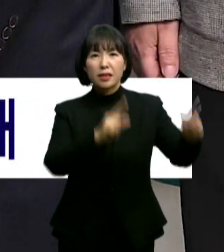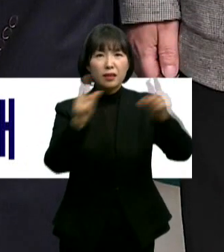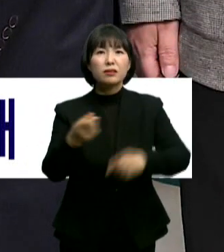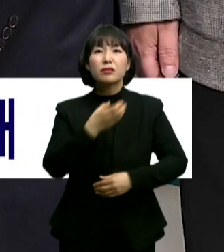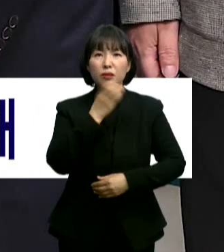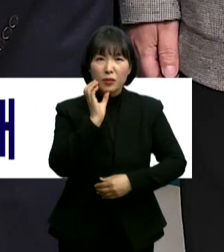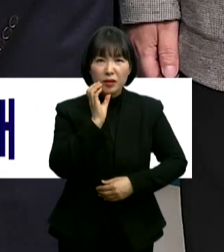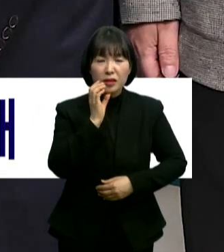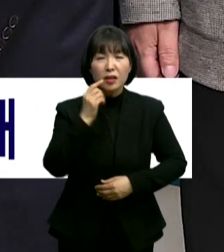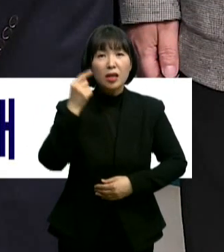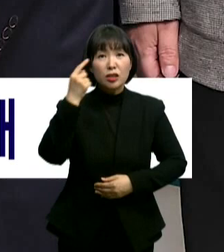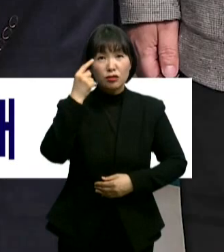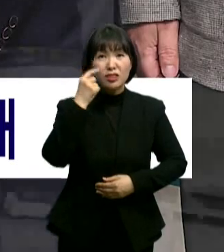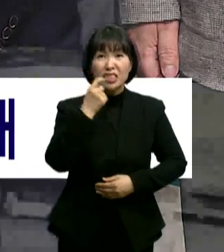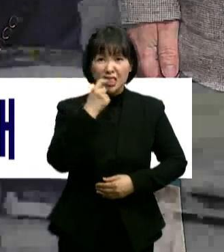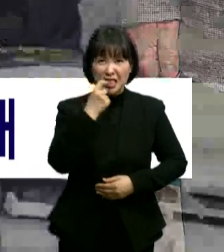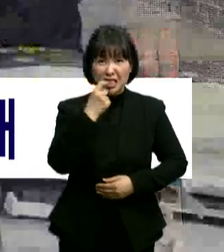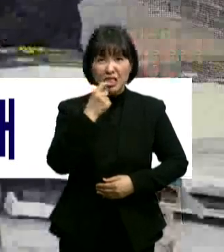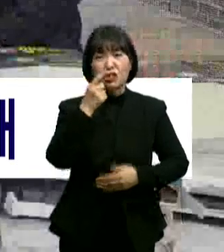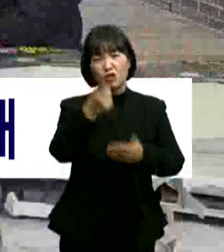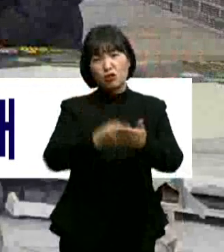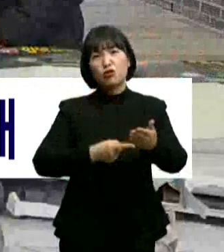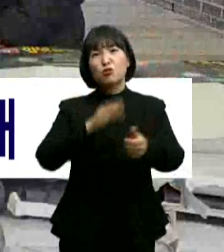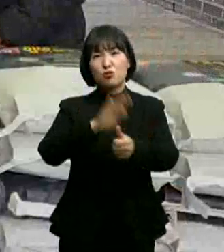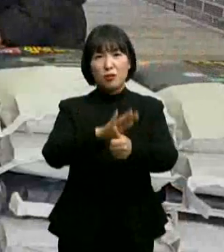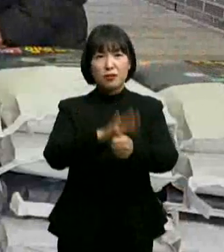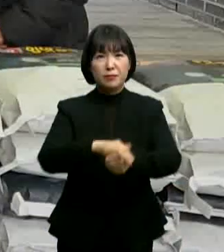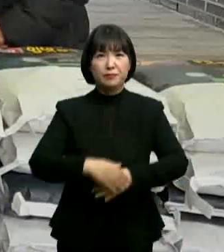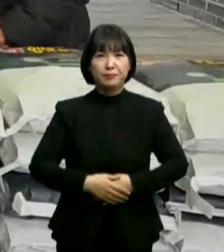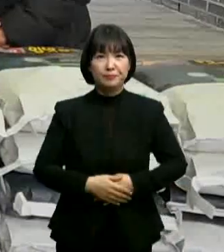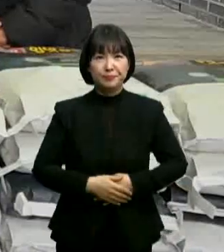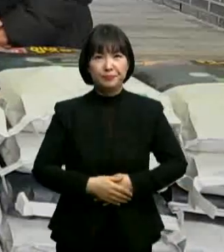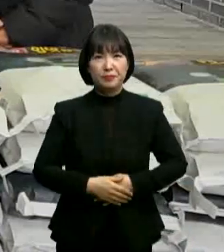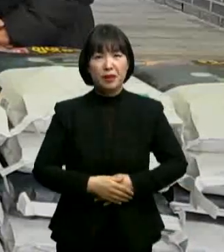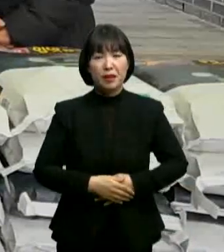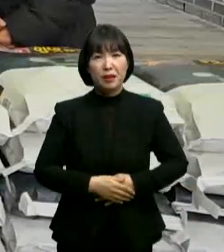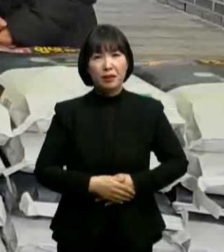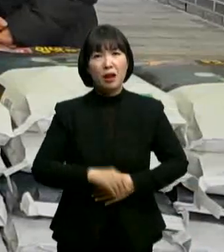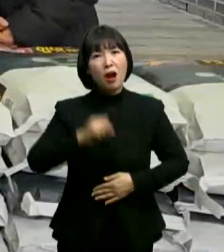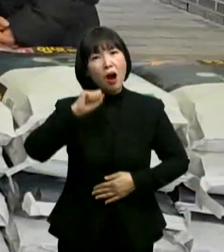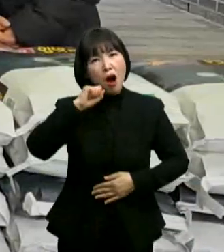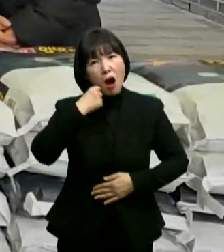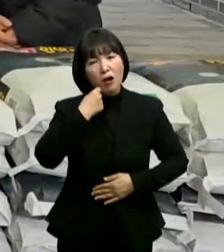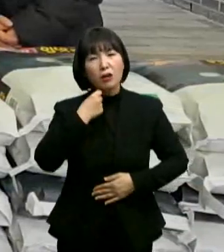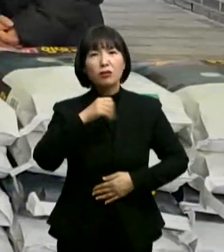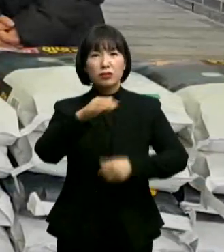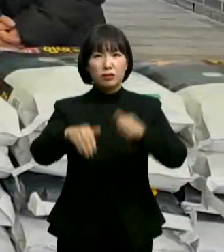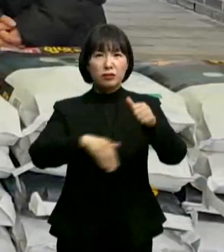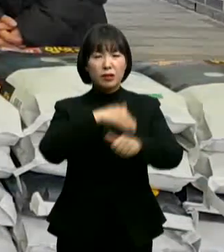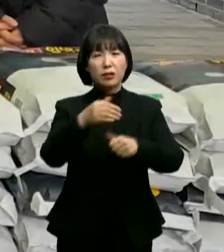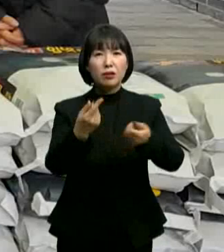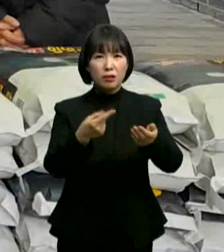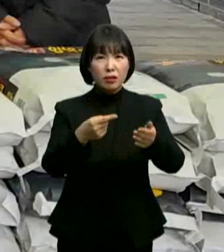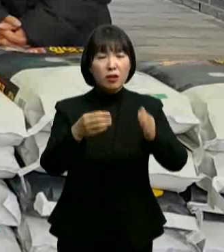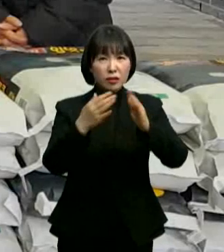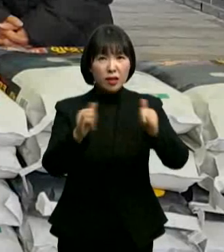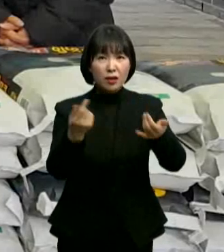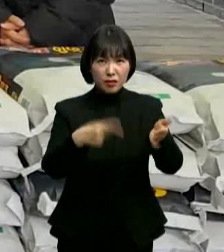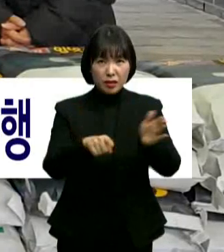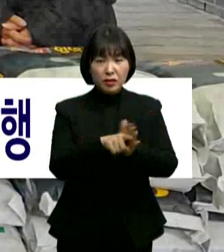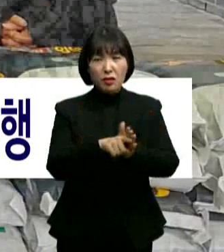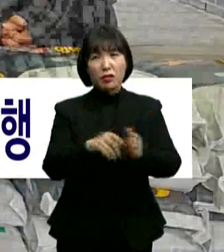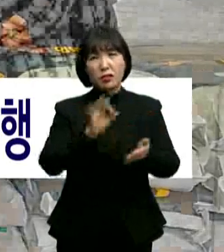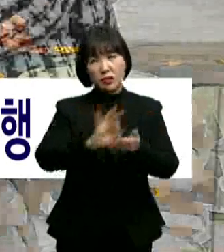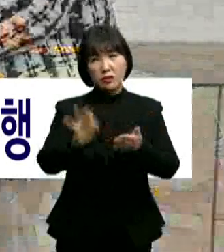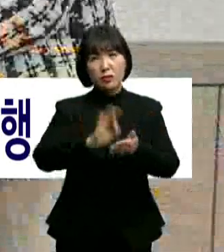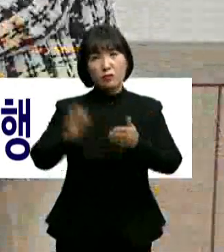도왔습니다 그리고 주호동 주한 시범 공단에서는 어려운 이웃을 위해서 달라며 100만 원을 후원하였습니다